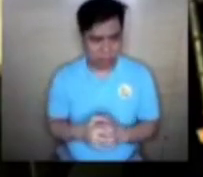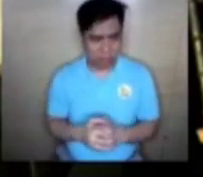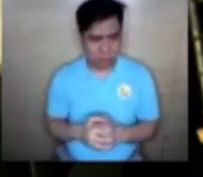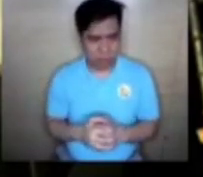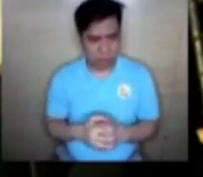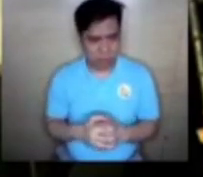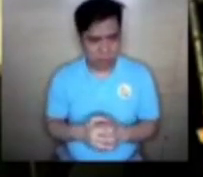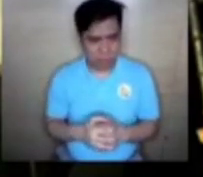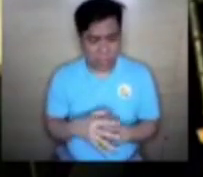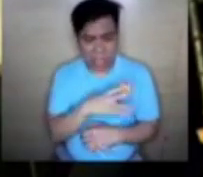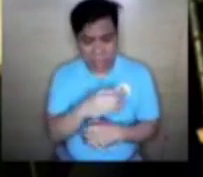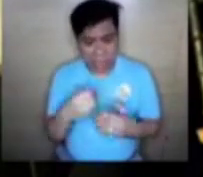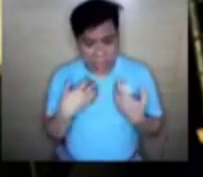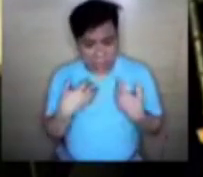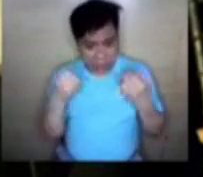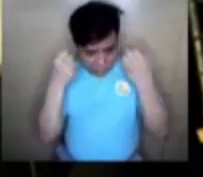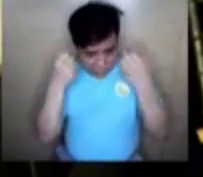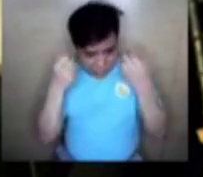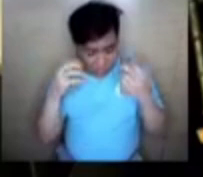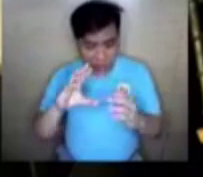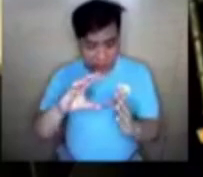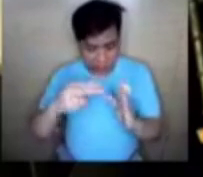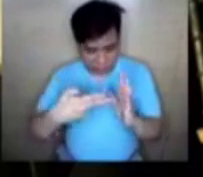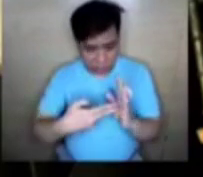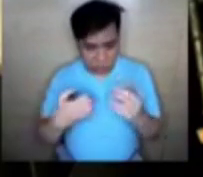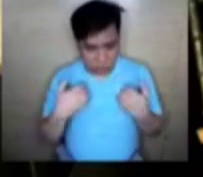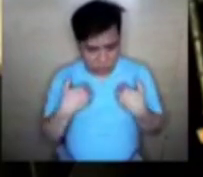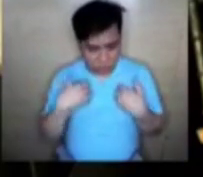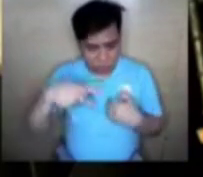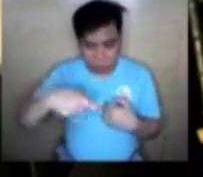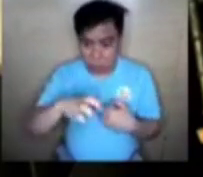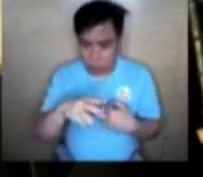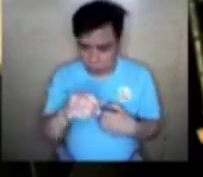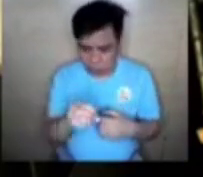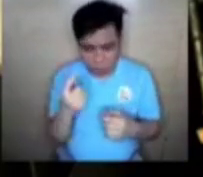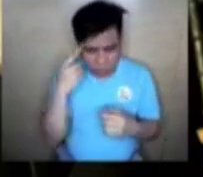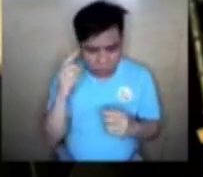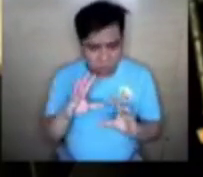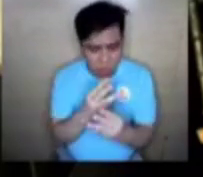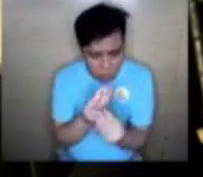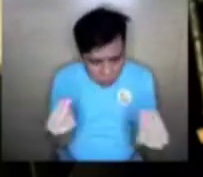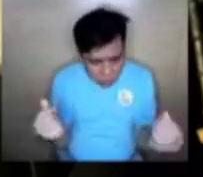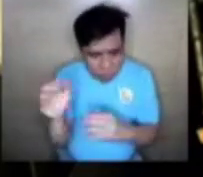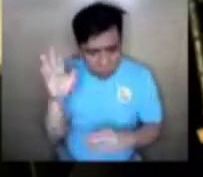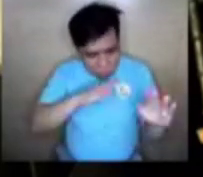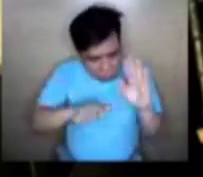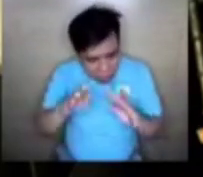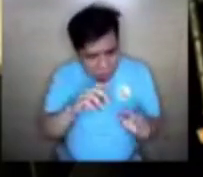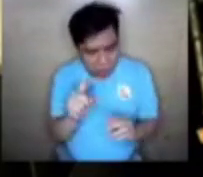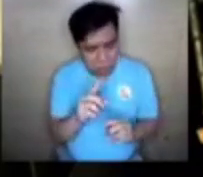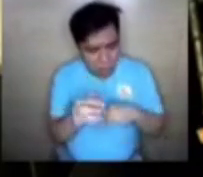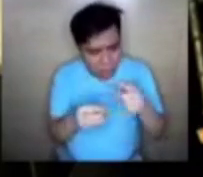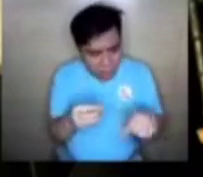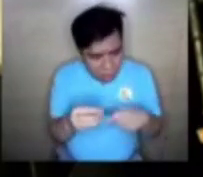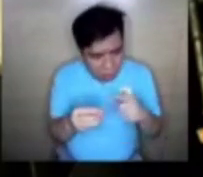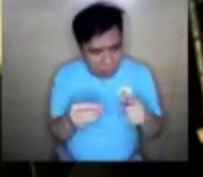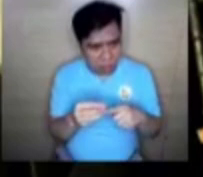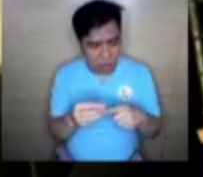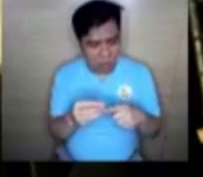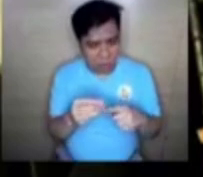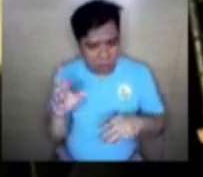Na magitan ng lokal na pamahalaan, ang puso, para masolusyonan ang mga problema sa hanay ng mga ISF sa